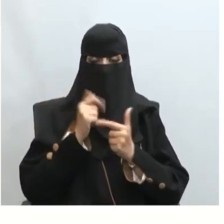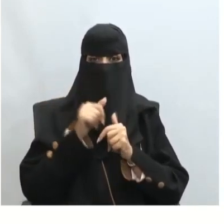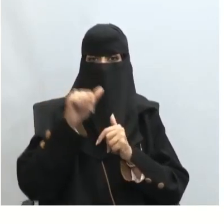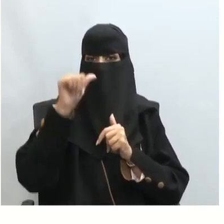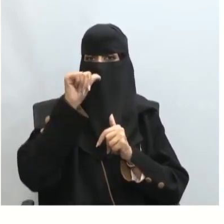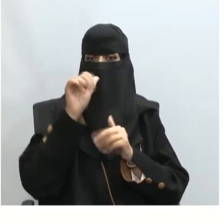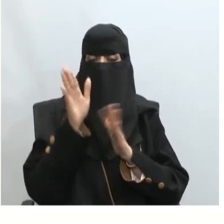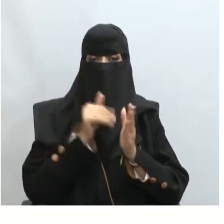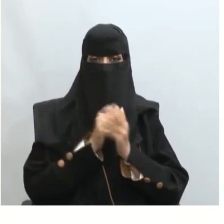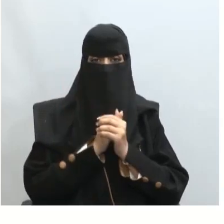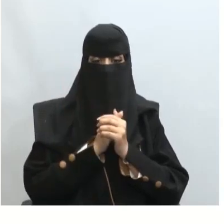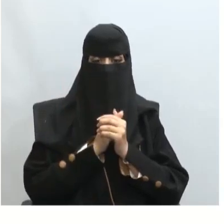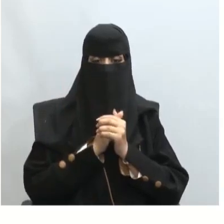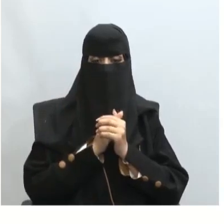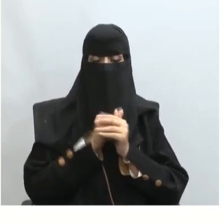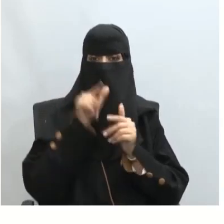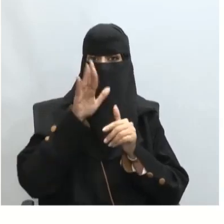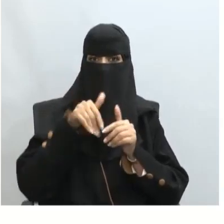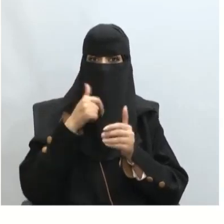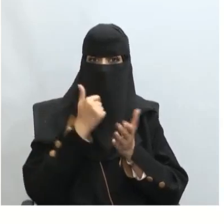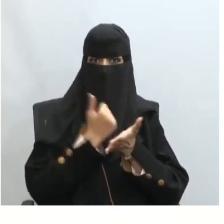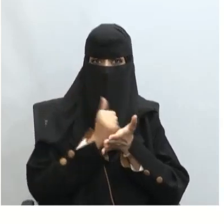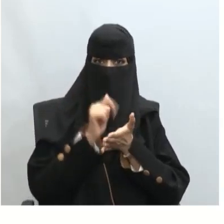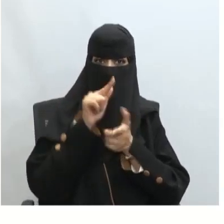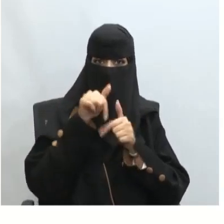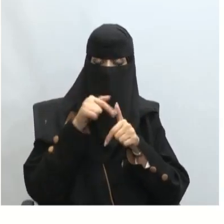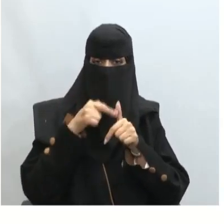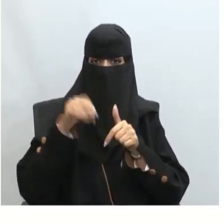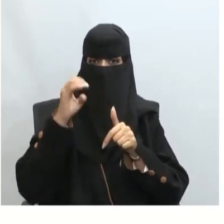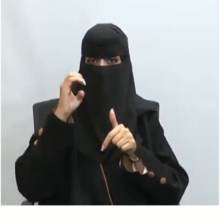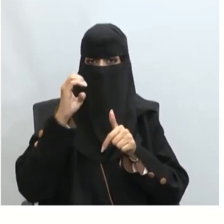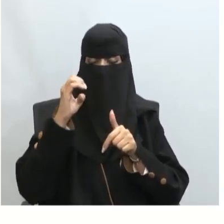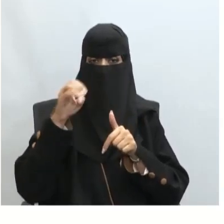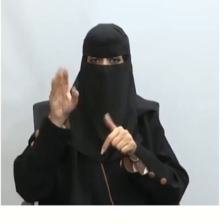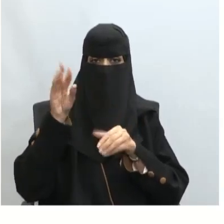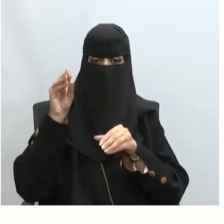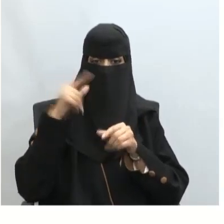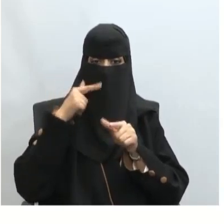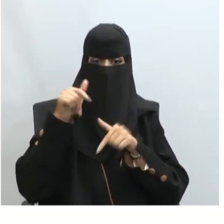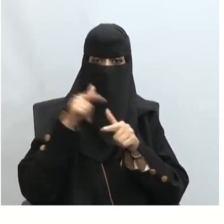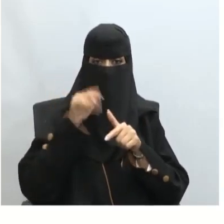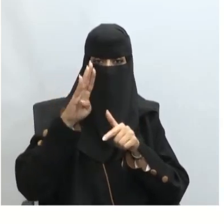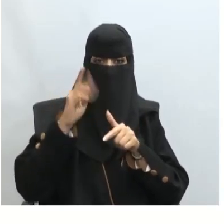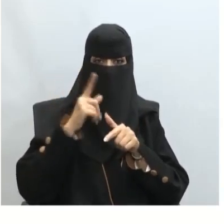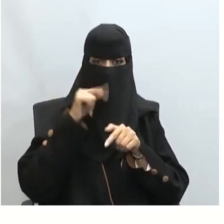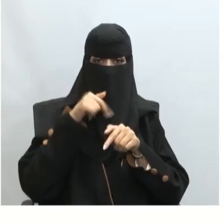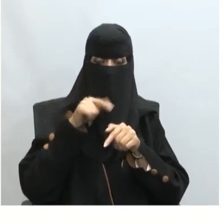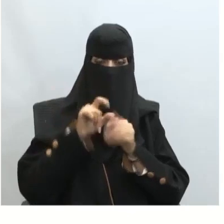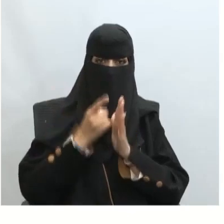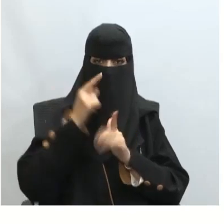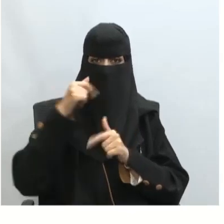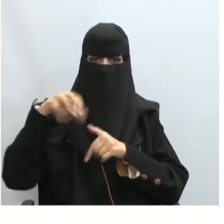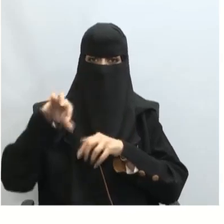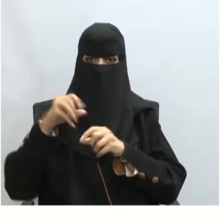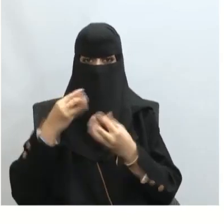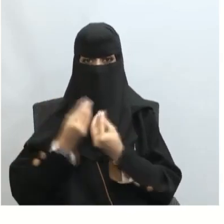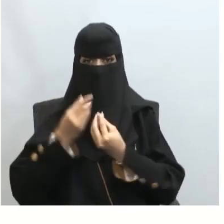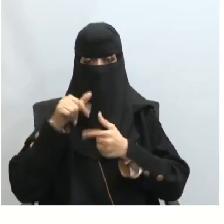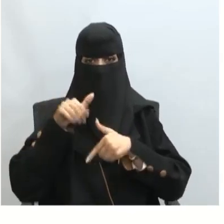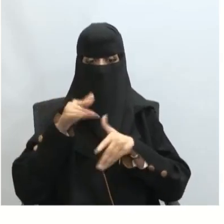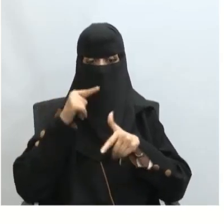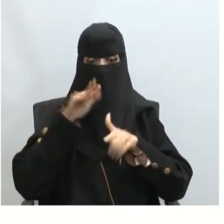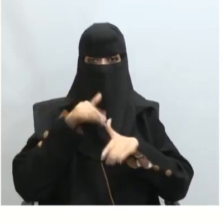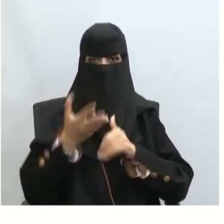ماء ايضا نحذف او اتش من كربون واتش واحده من الكربون التي بجانبها